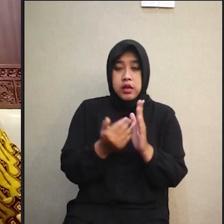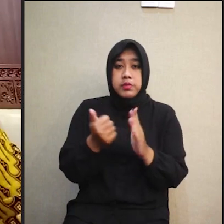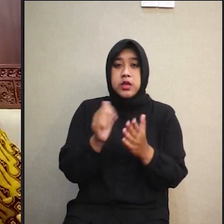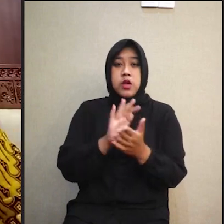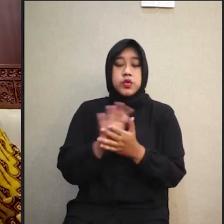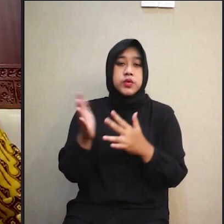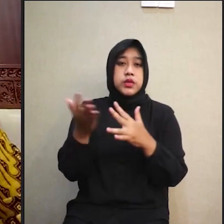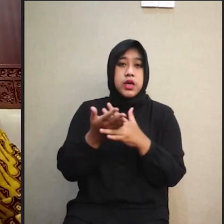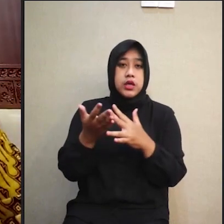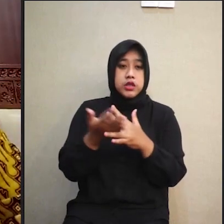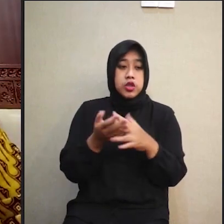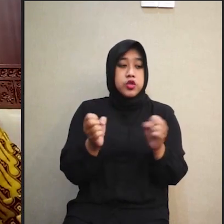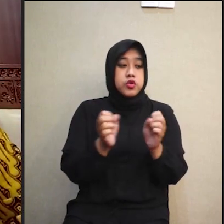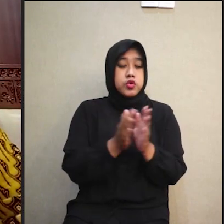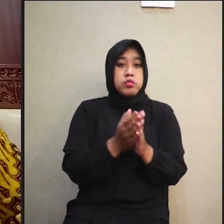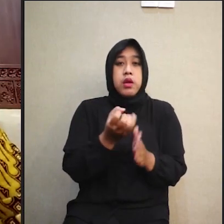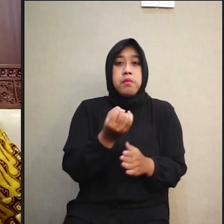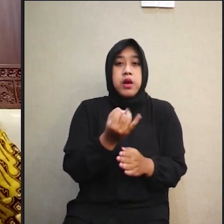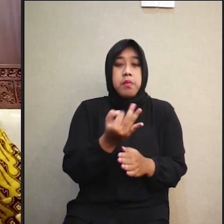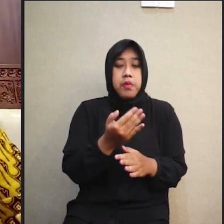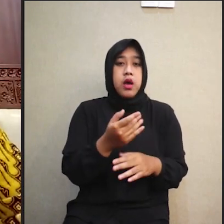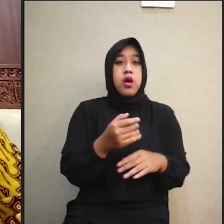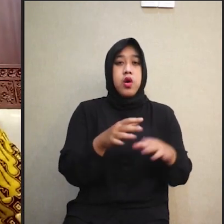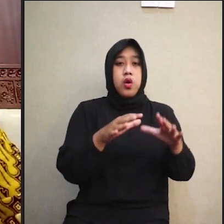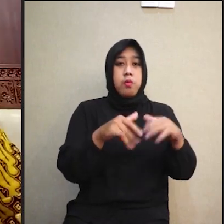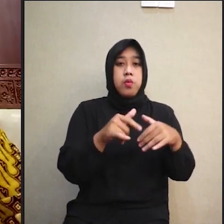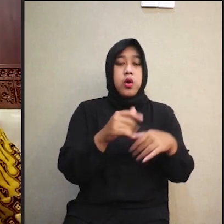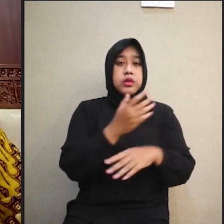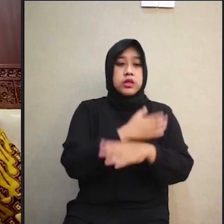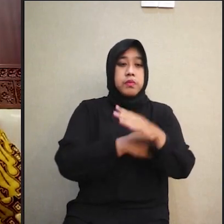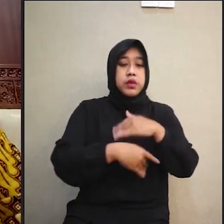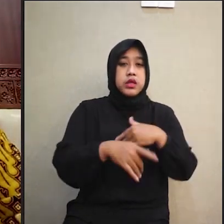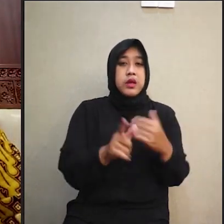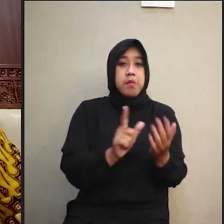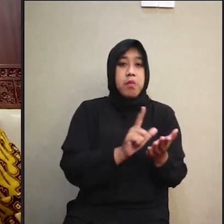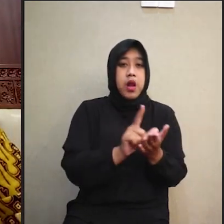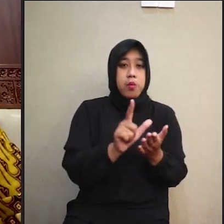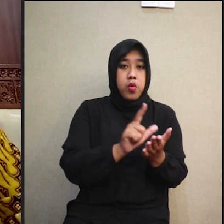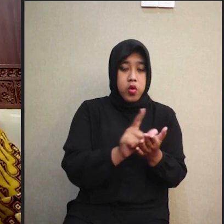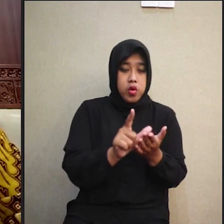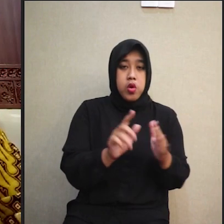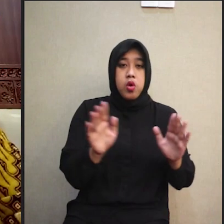berapa disabilitas yang melaporkan nah ini memang belum